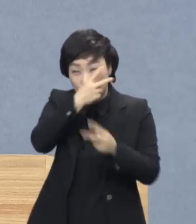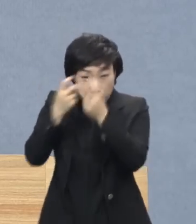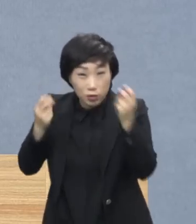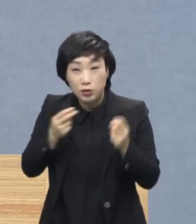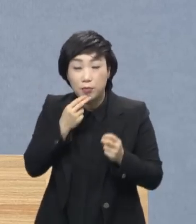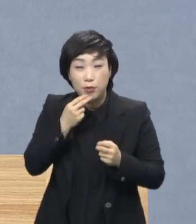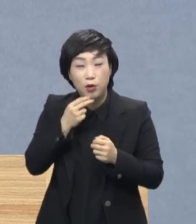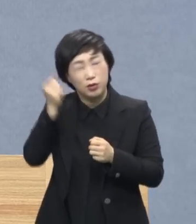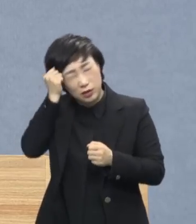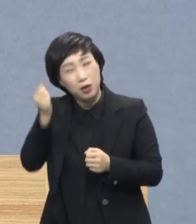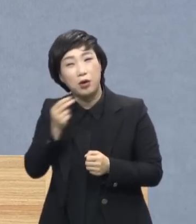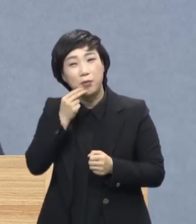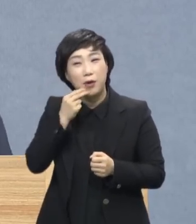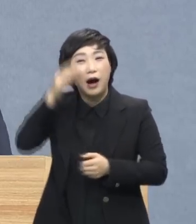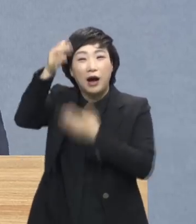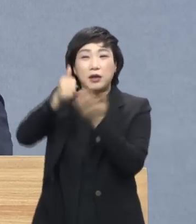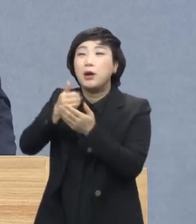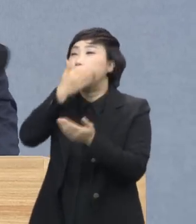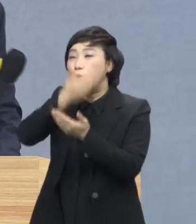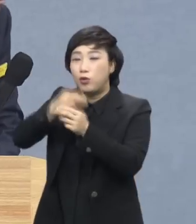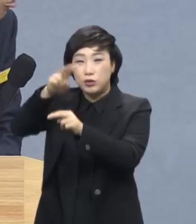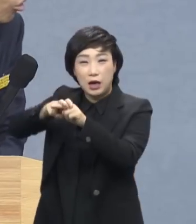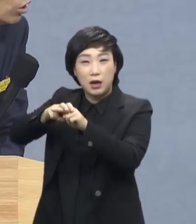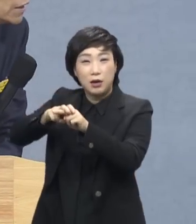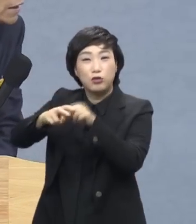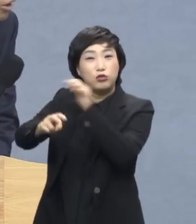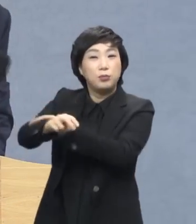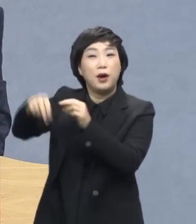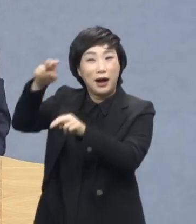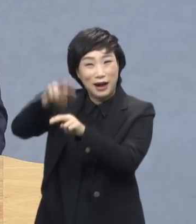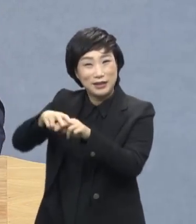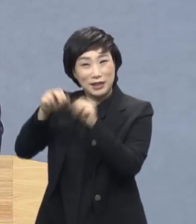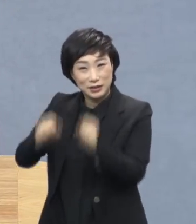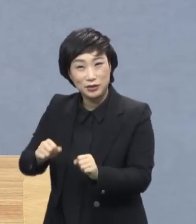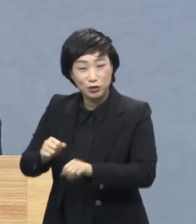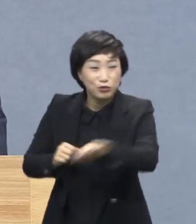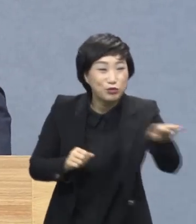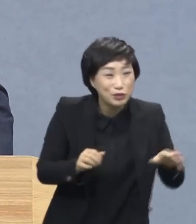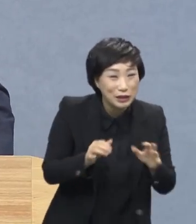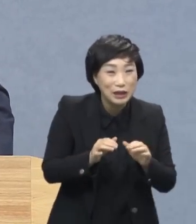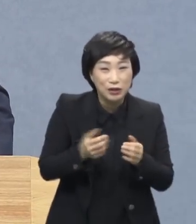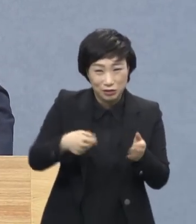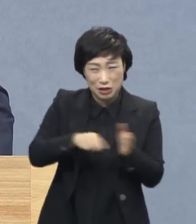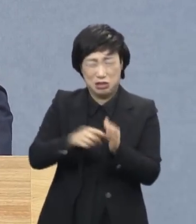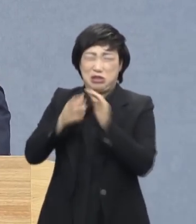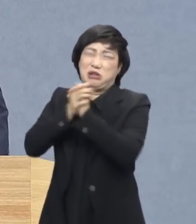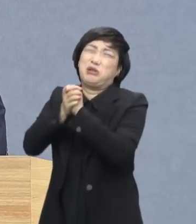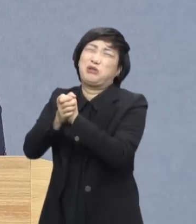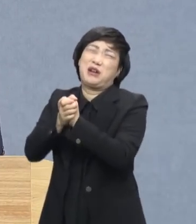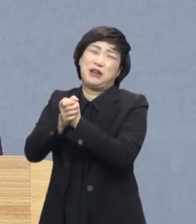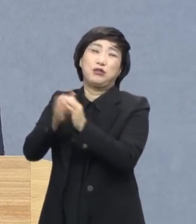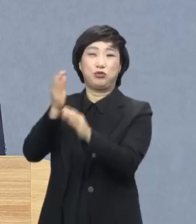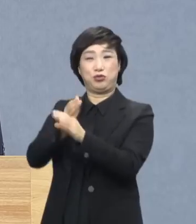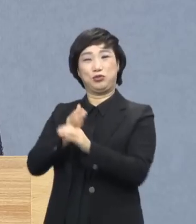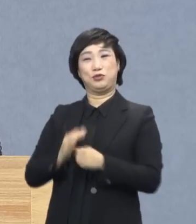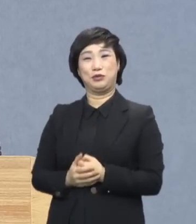아니하시고 하나님 보좌 우편에 앉아서 우리를 위해서 간구하시는 자다.